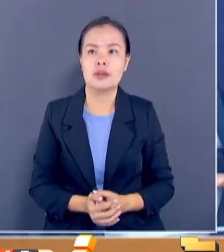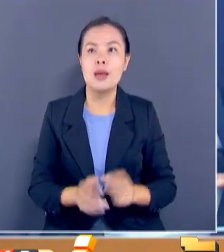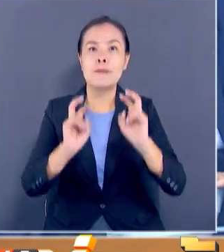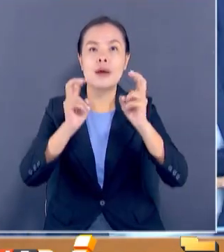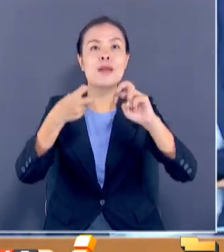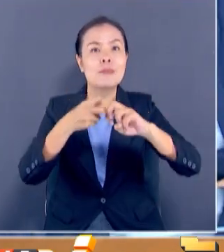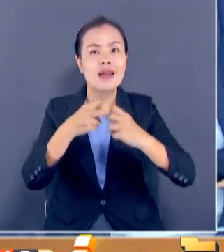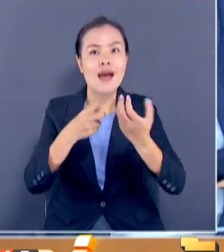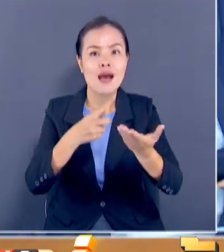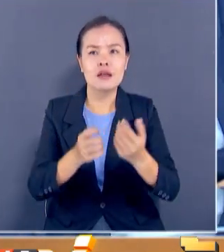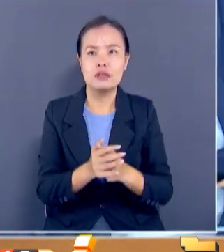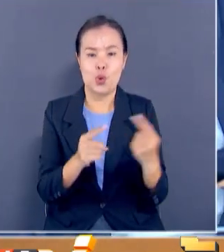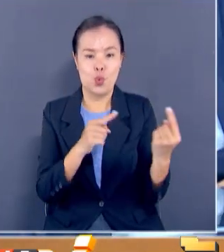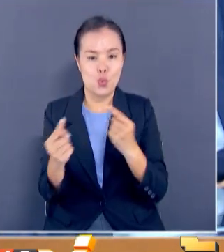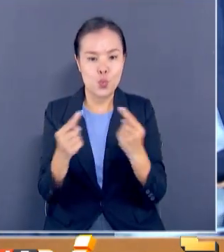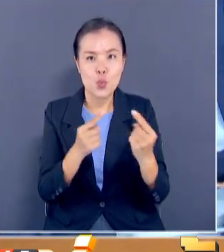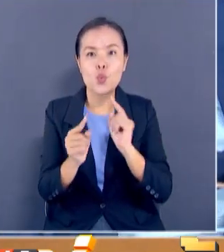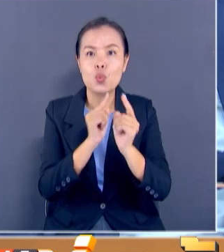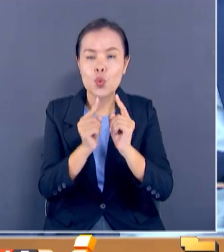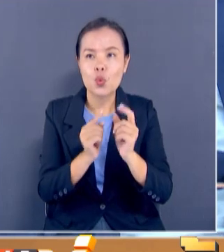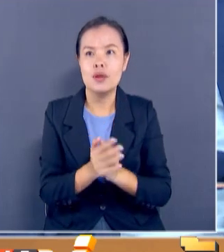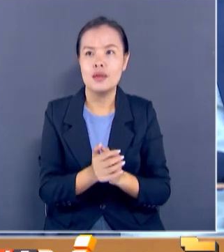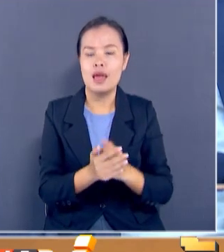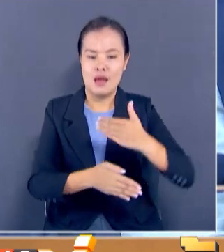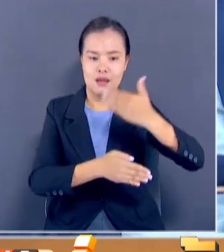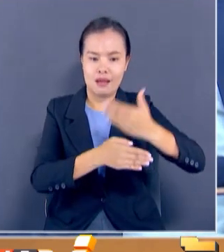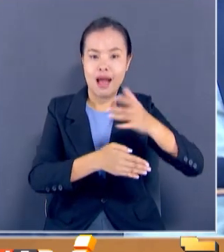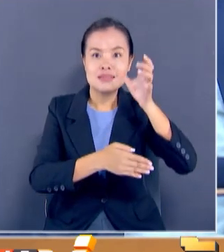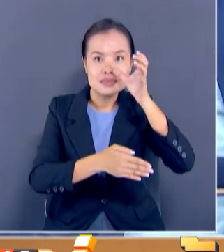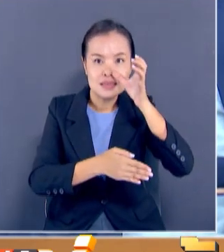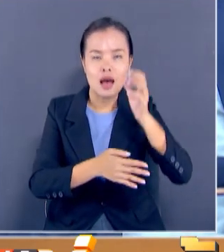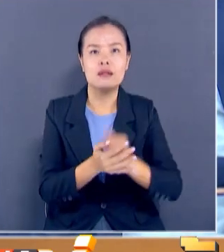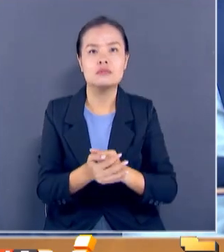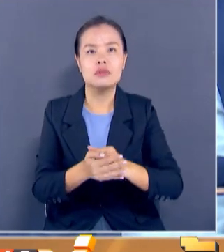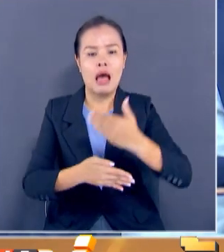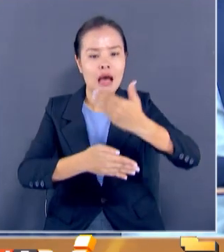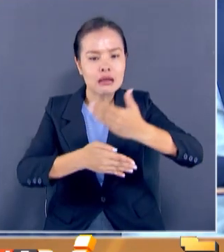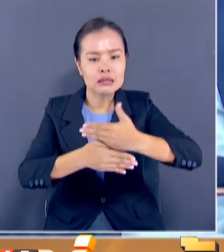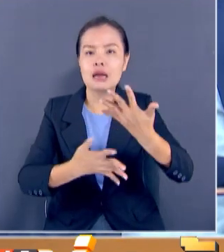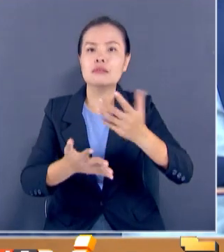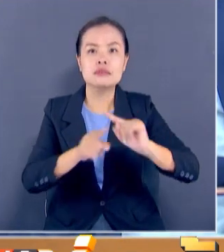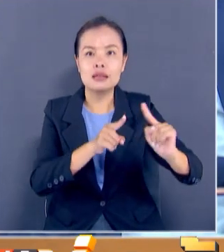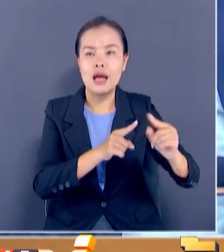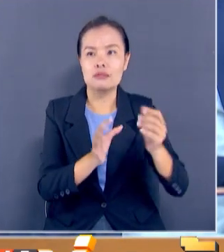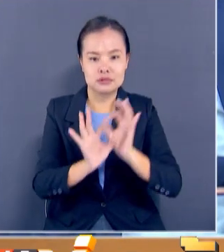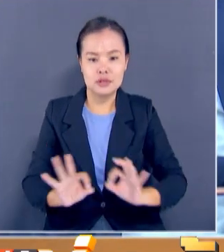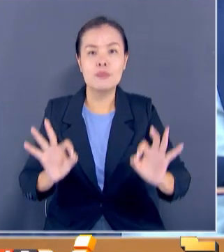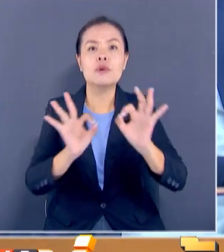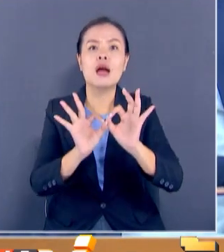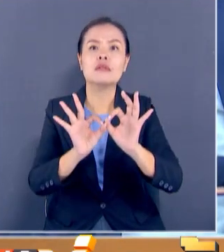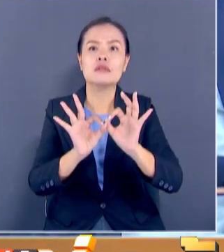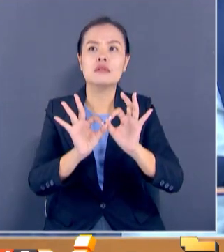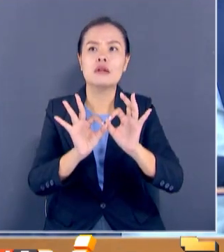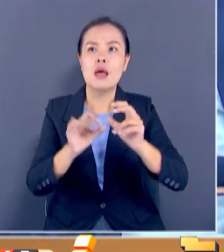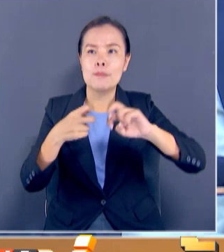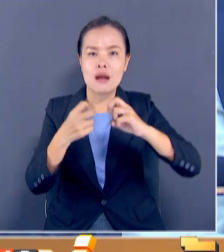นปัญหาที่เราถกกันเนี่ยไม่ว่าจะเป็นแก่งเสือเต้นหรือจุดอื่นเนี่ยหัวใจของมันคือเรื่องของผ